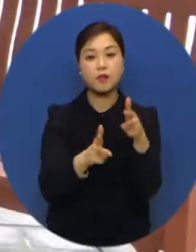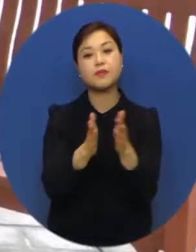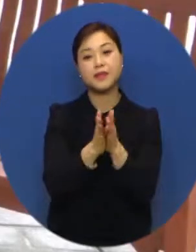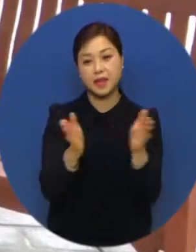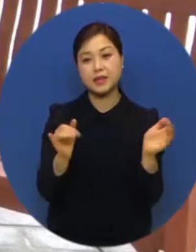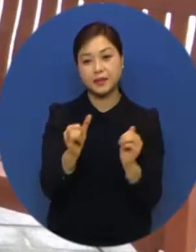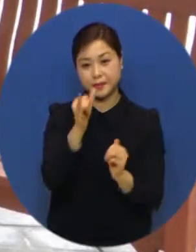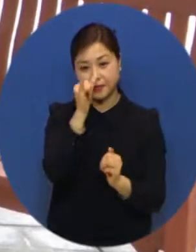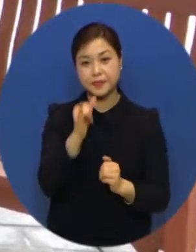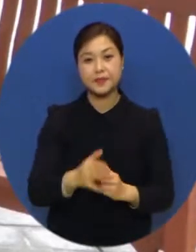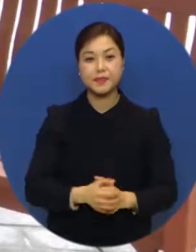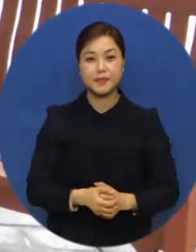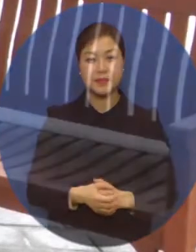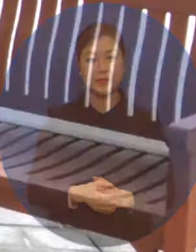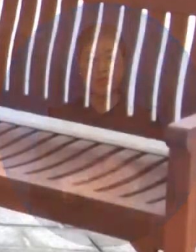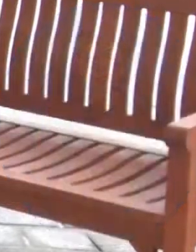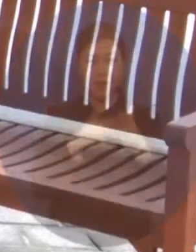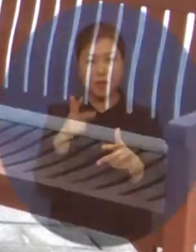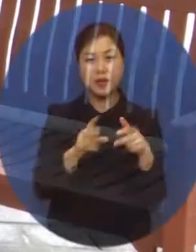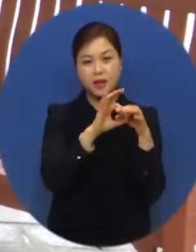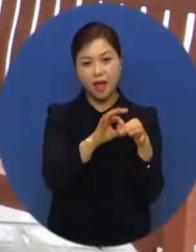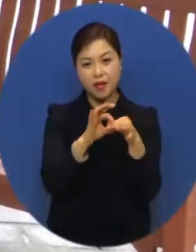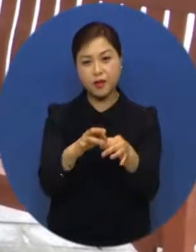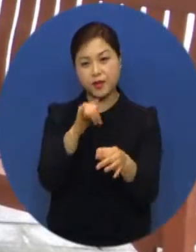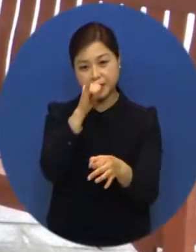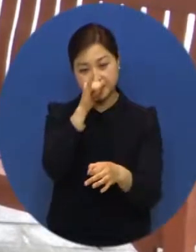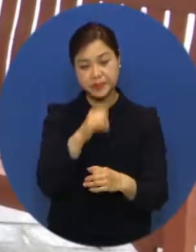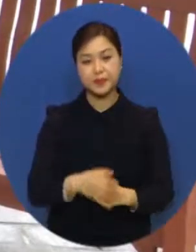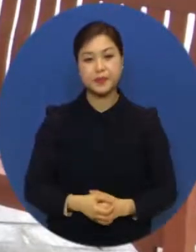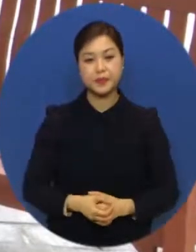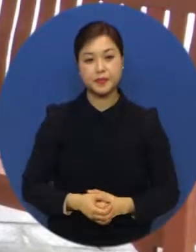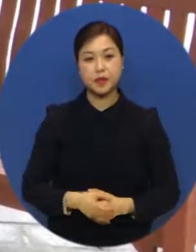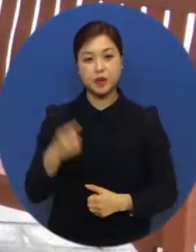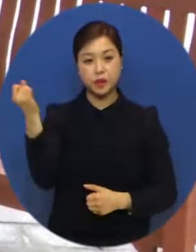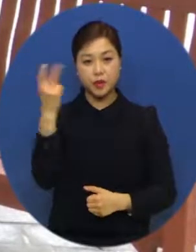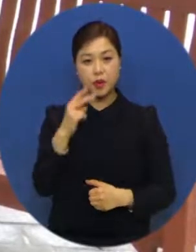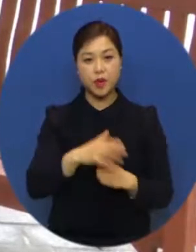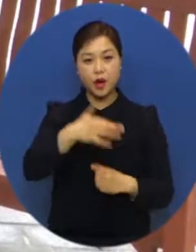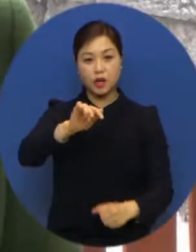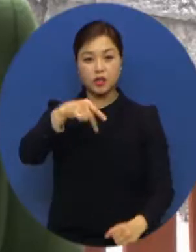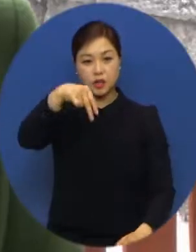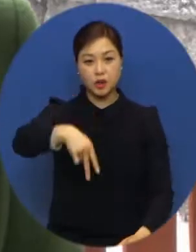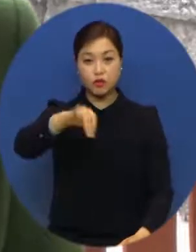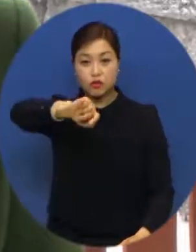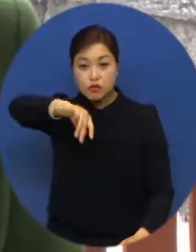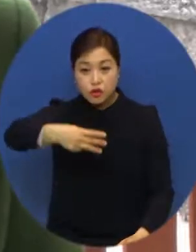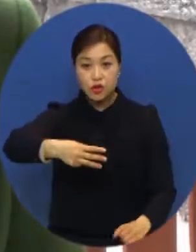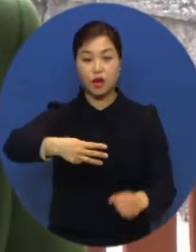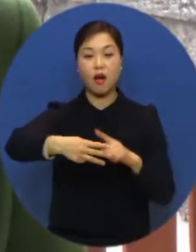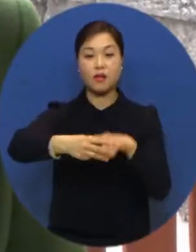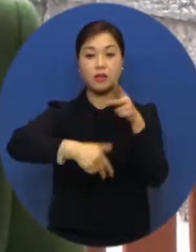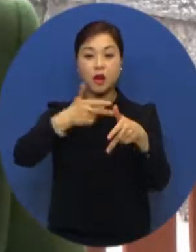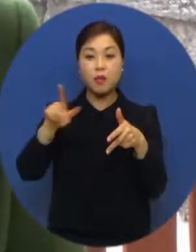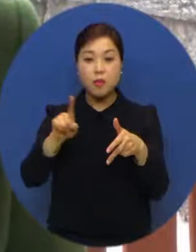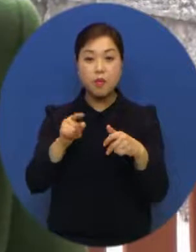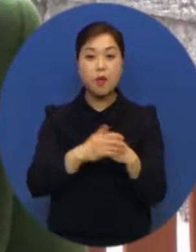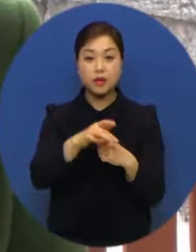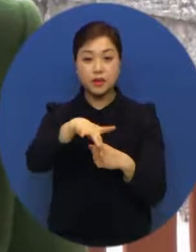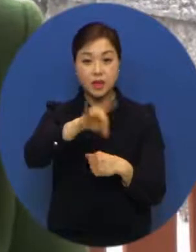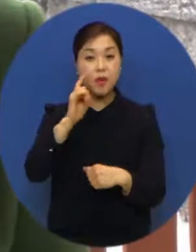네. 네. 그런 사업들이 지금 줄지어 있습니다. 네. 그리고 또 첫술 프로젝트라는 사업인데 네. 그거는 첫